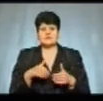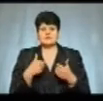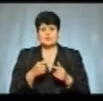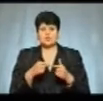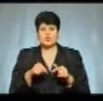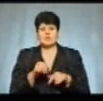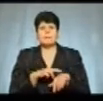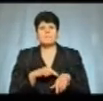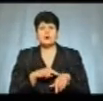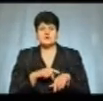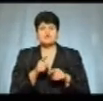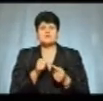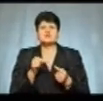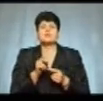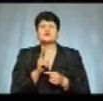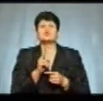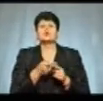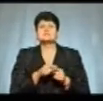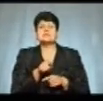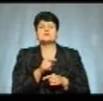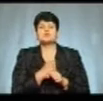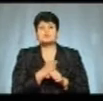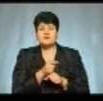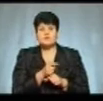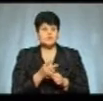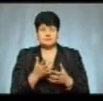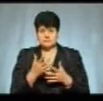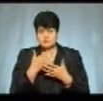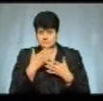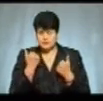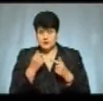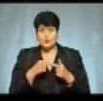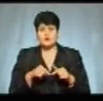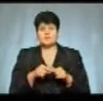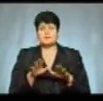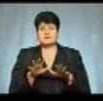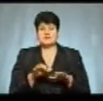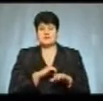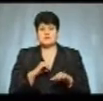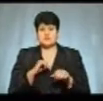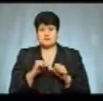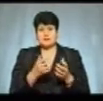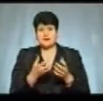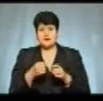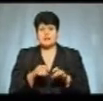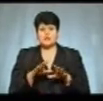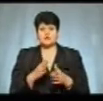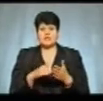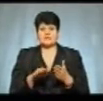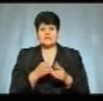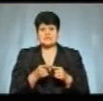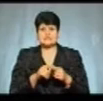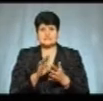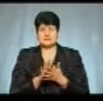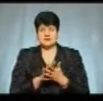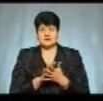органів поліції, щоб встановили, хто це зробив. Якщо не встановлюється, орган місцевого самоврядування приймає рішення щодо ліквідації цих